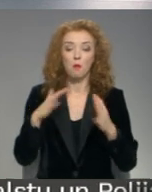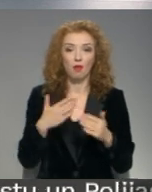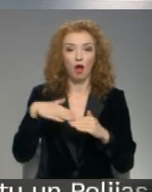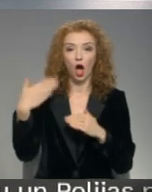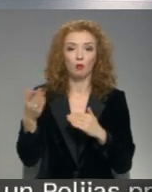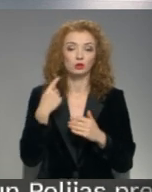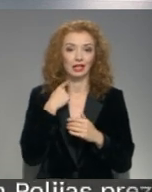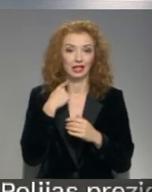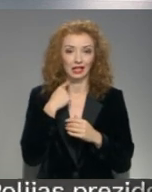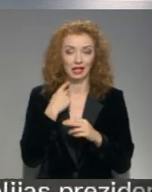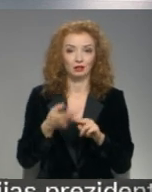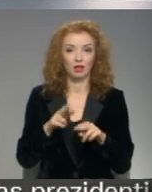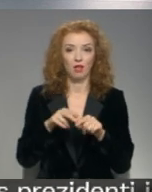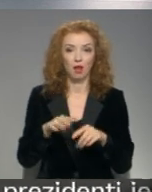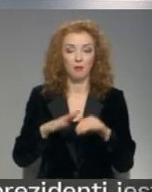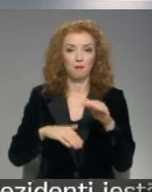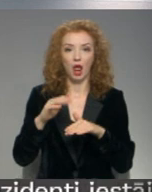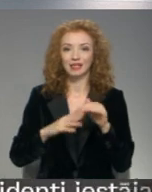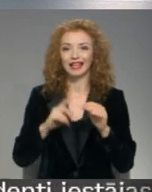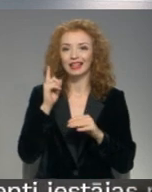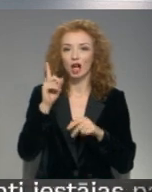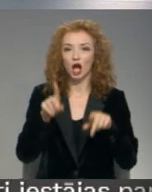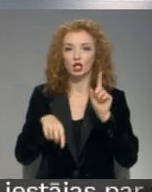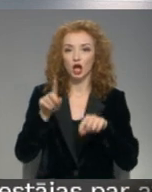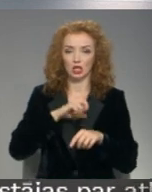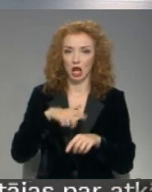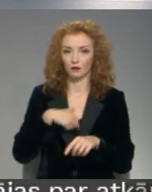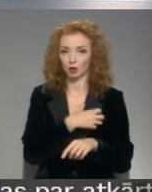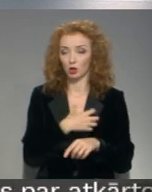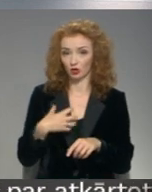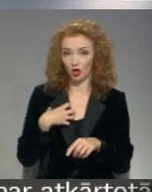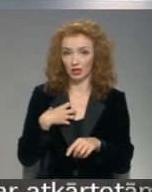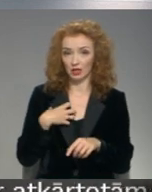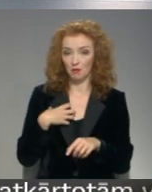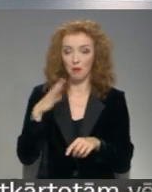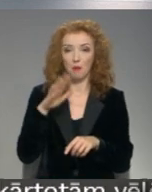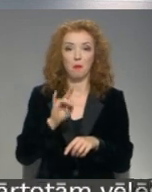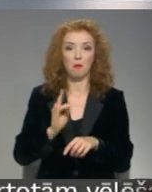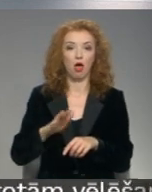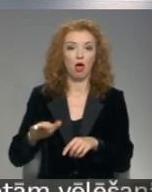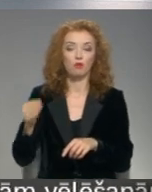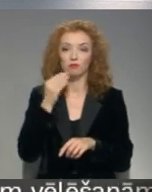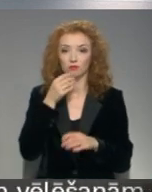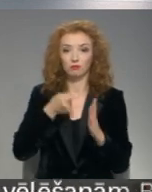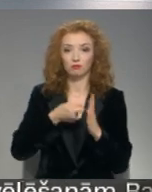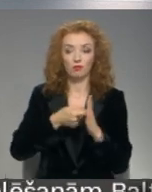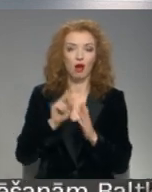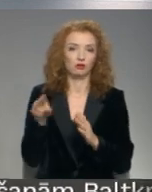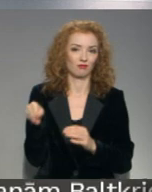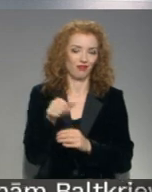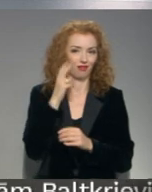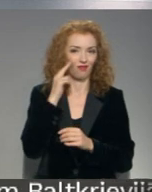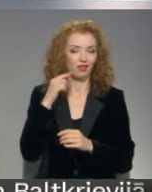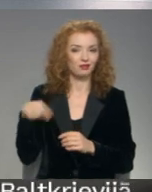ārpus Rīgas šāda praksa ir tikai dažās Latvijas pašvaldībās. Vairumā gadījumu par bērnu ēdināšanu jāmaksā vecākiem. Un stāsta